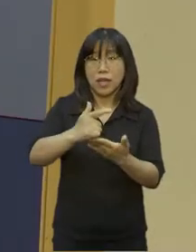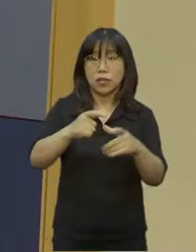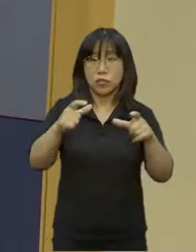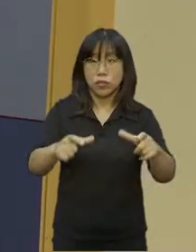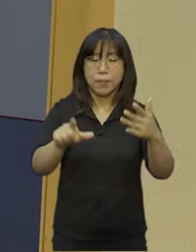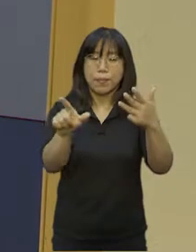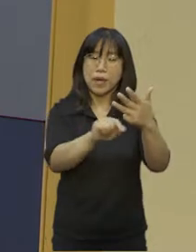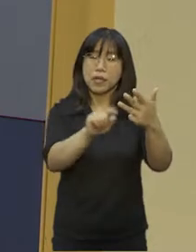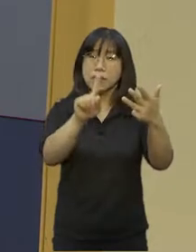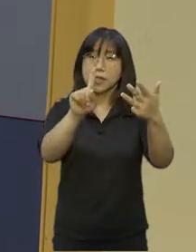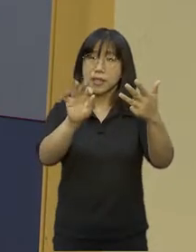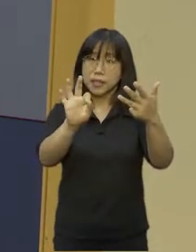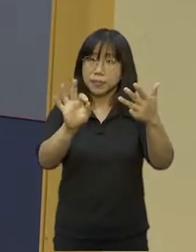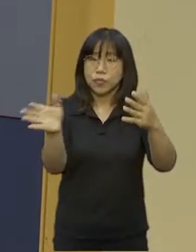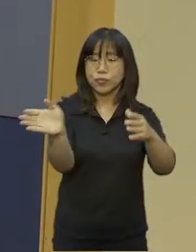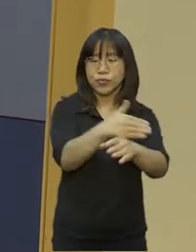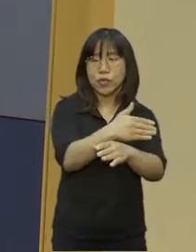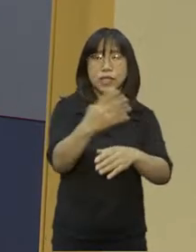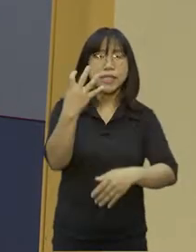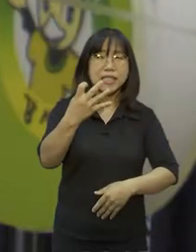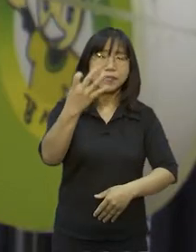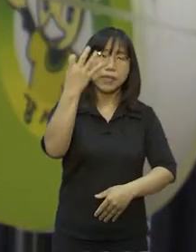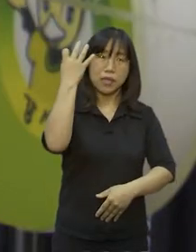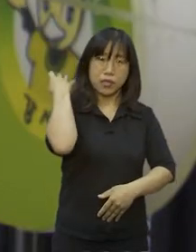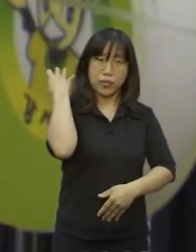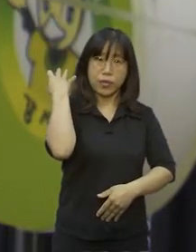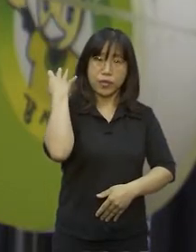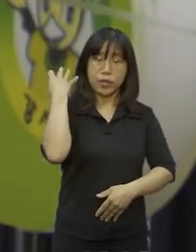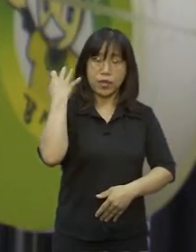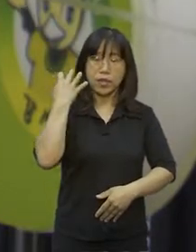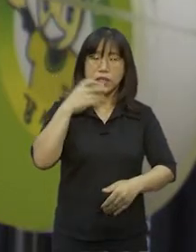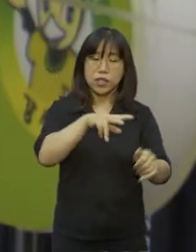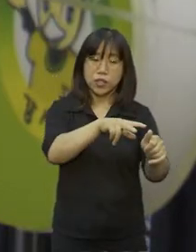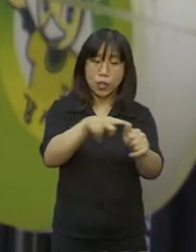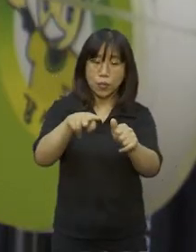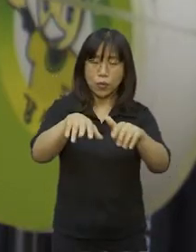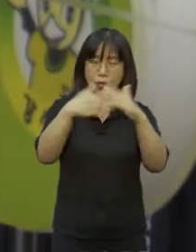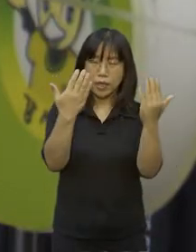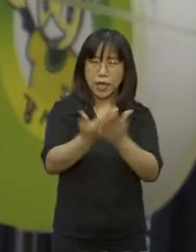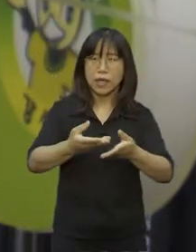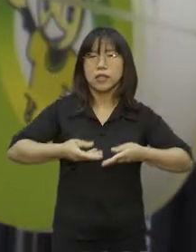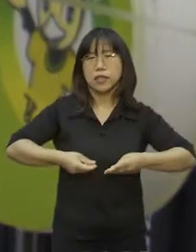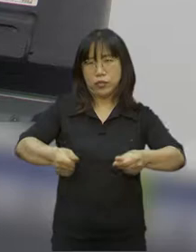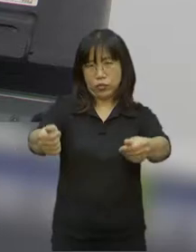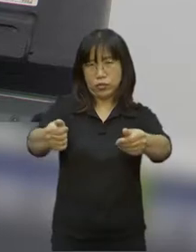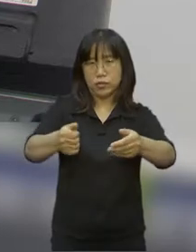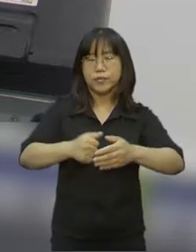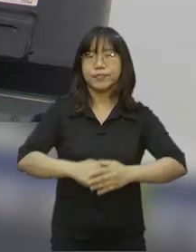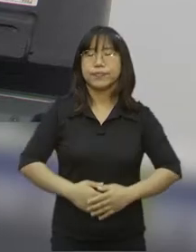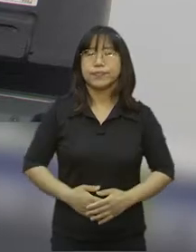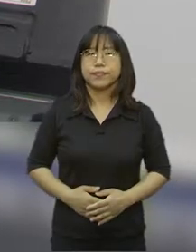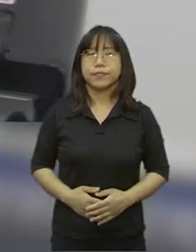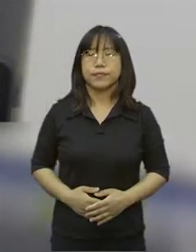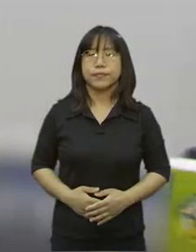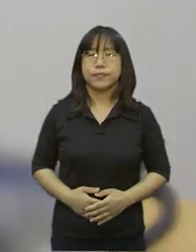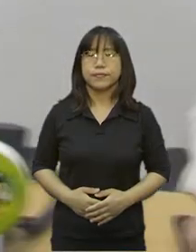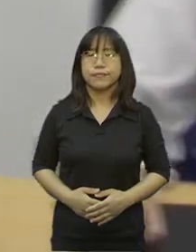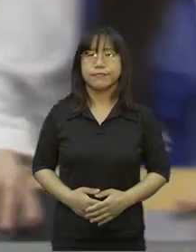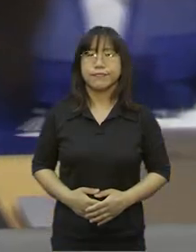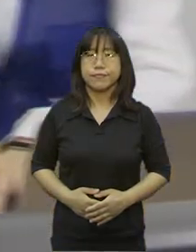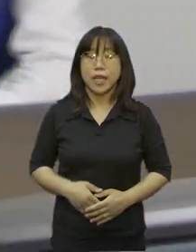8월 10일부터 14일이 지난 확진자 관련 정보를 모두 삭제하는 코로나19 사이버 방역단을